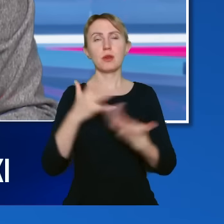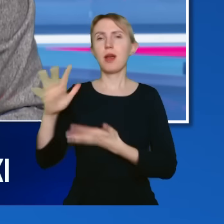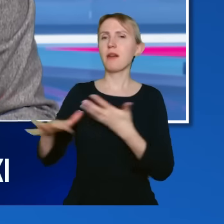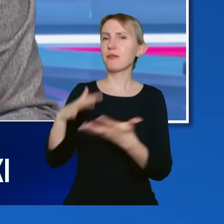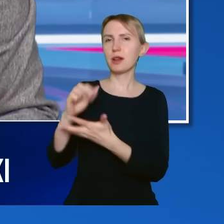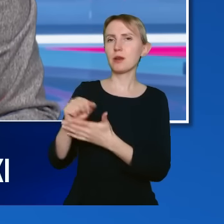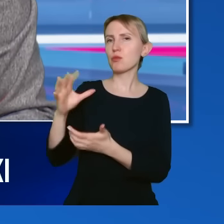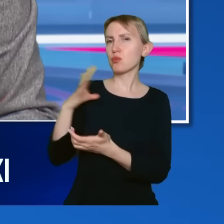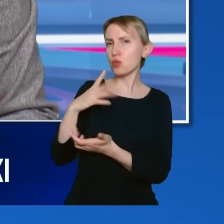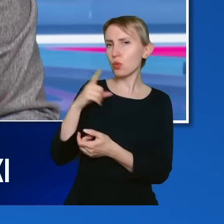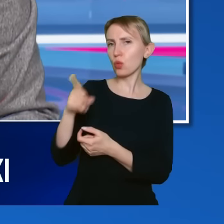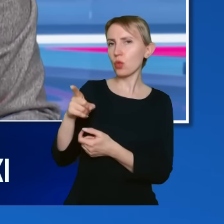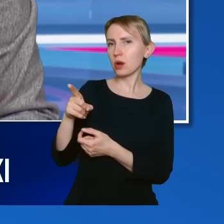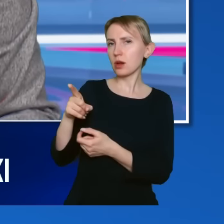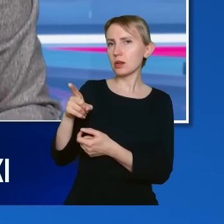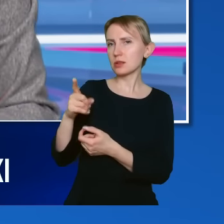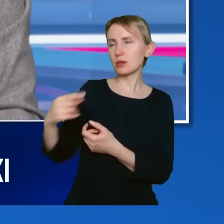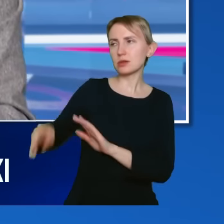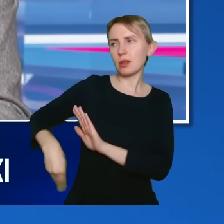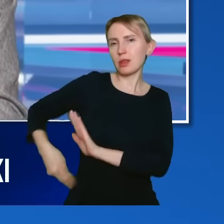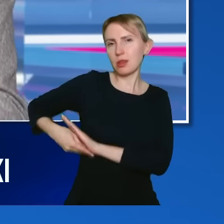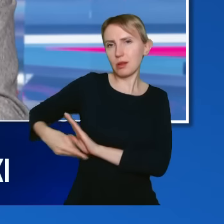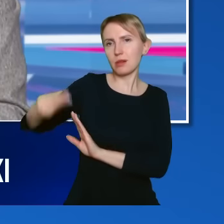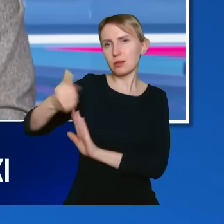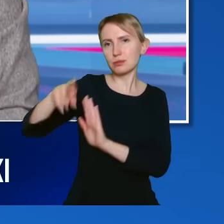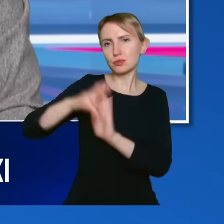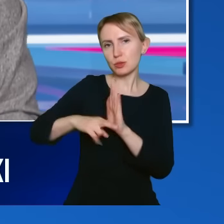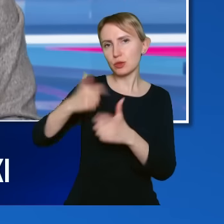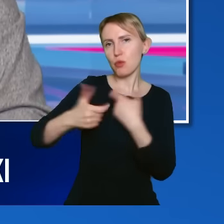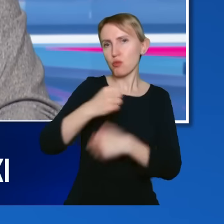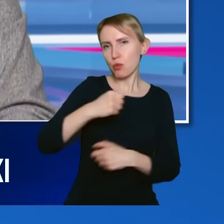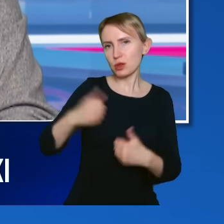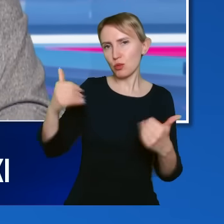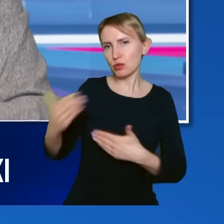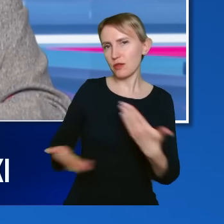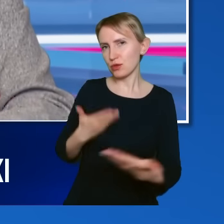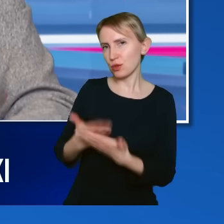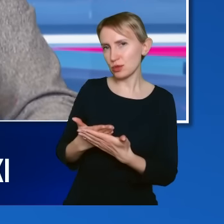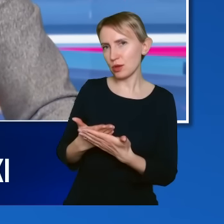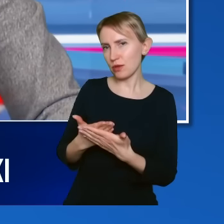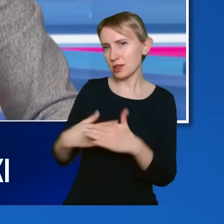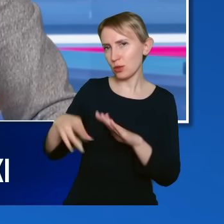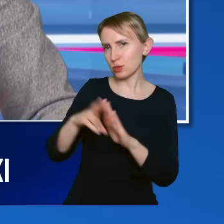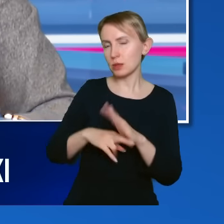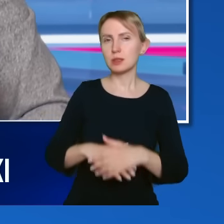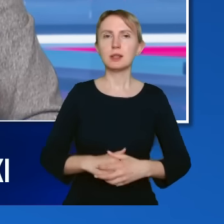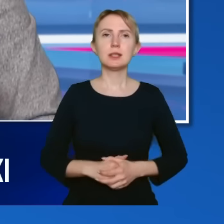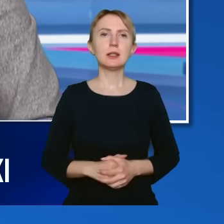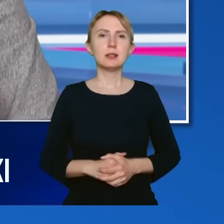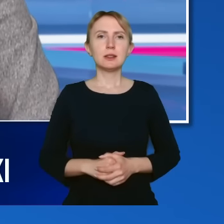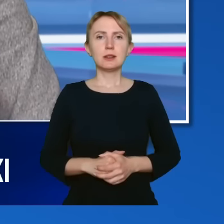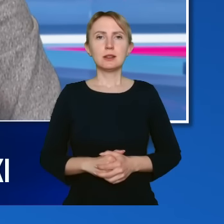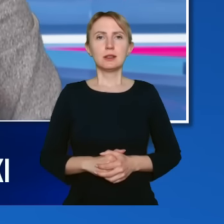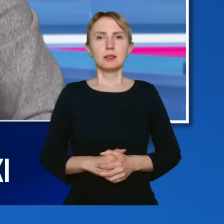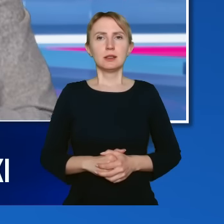to, że to było za pieniądze, że to bo generalnie poseł może wydała tę sprawę, nie znaczy, że